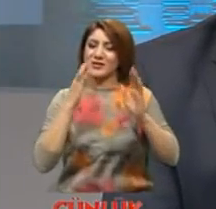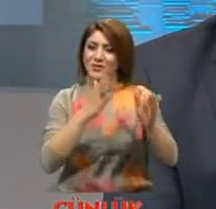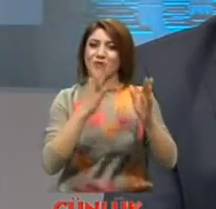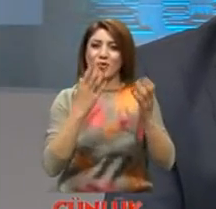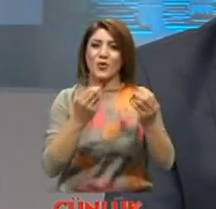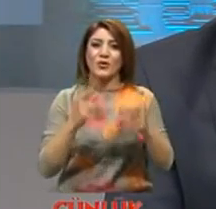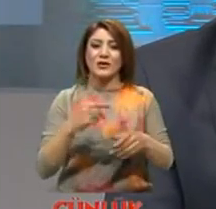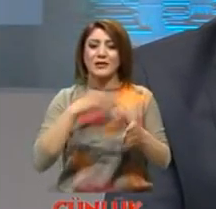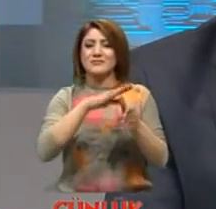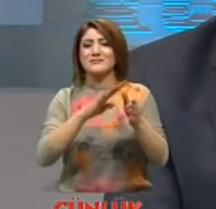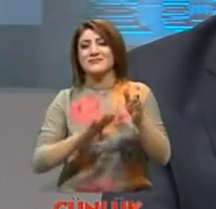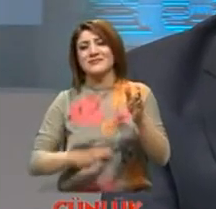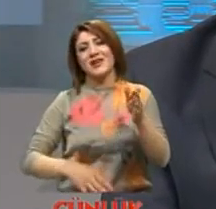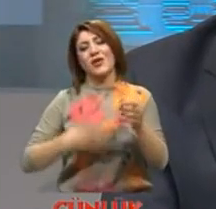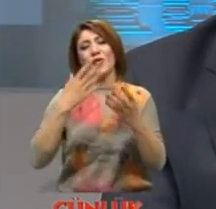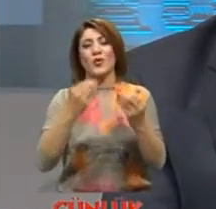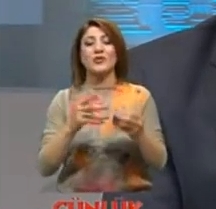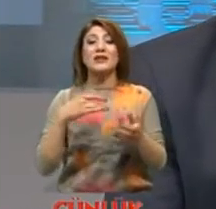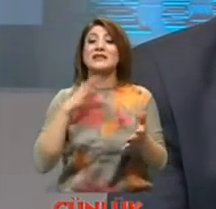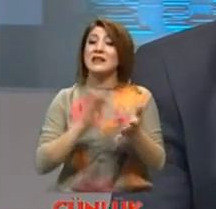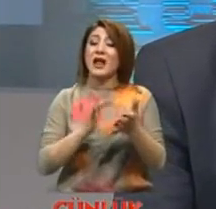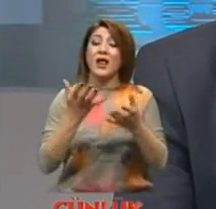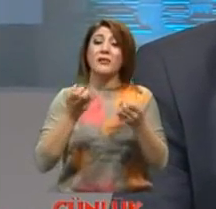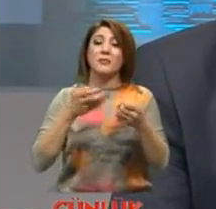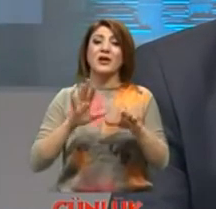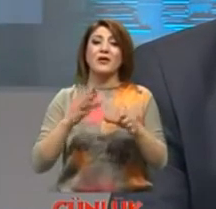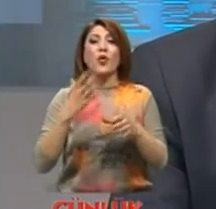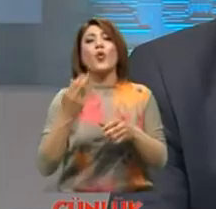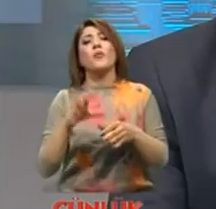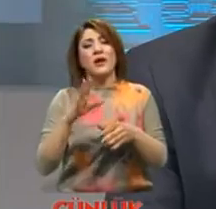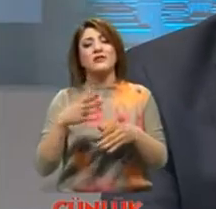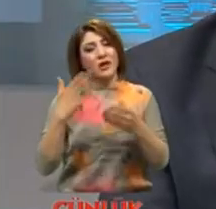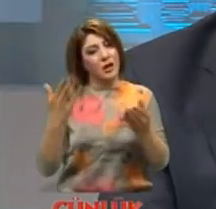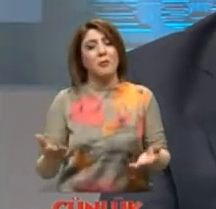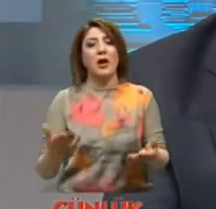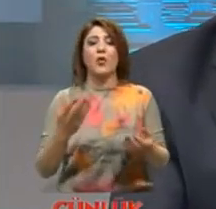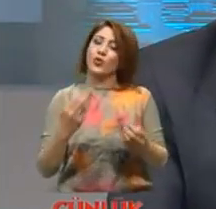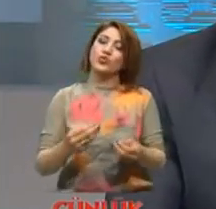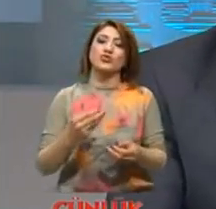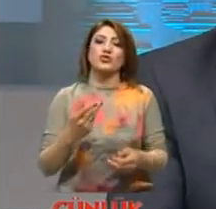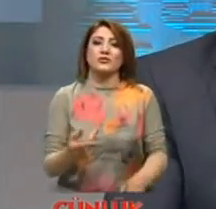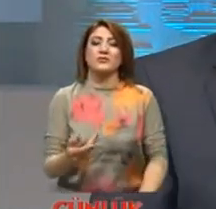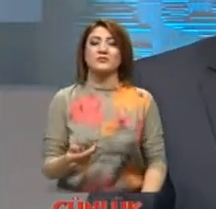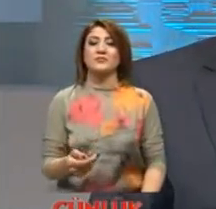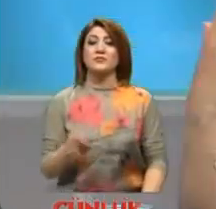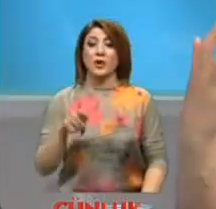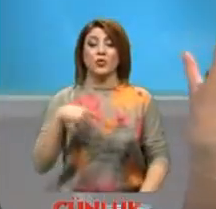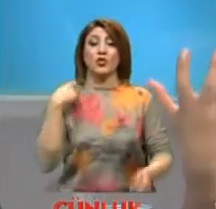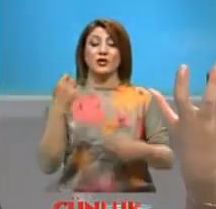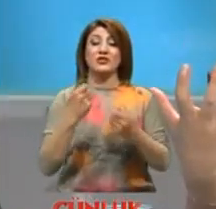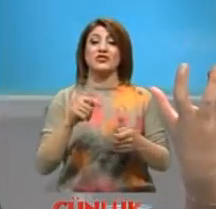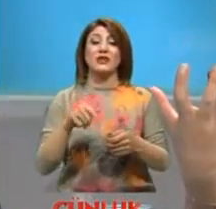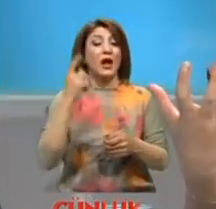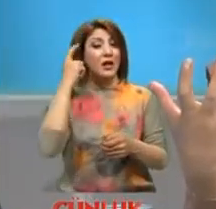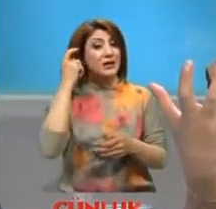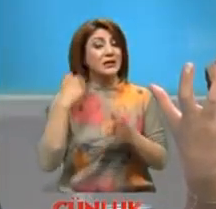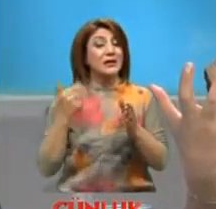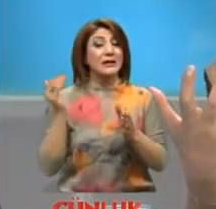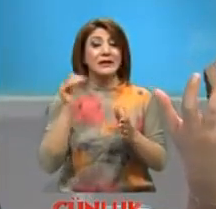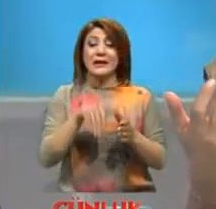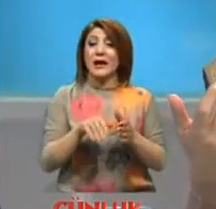sorunlar asgari inmiş olacak. Ceza almayan kalmayacak mı? Elbette ki kalacak. Doğru söylüyorsunuz. Ancak bu işte hani bir yandan da insanın aklına gelmiyor